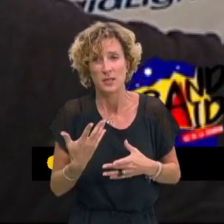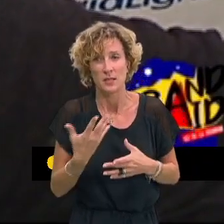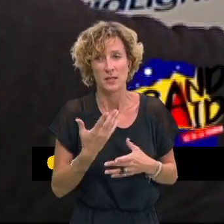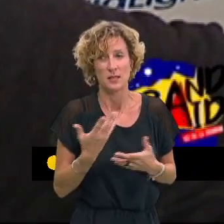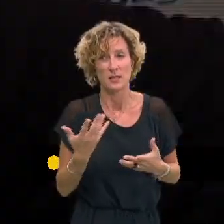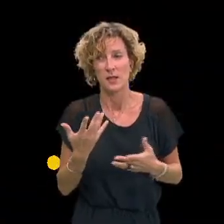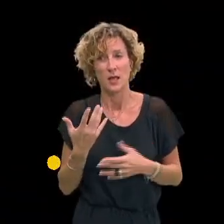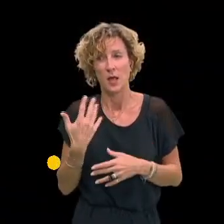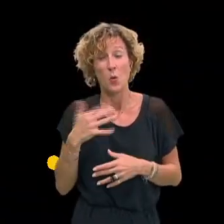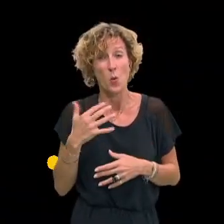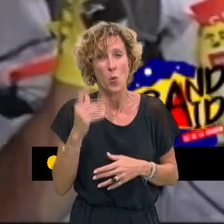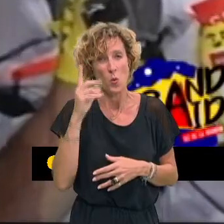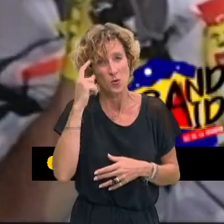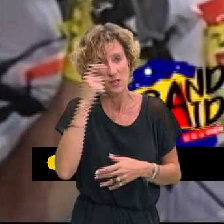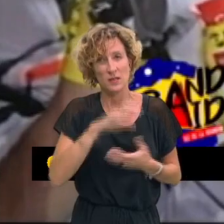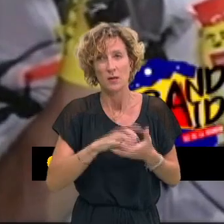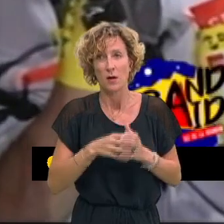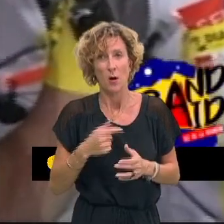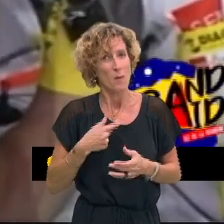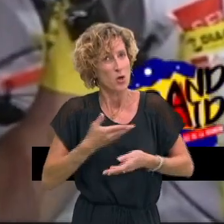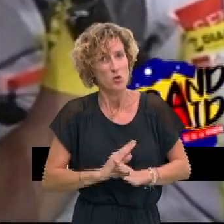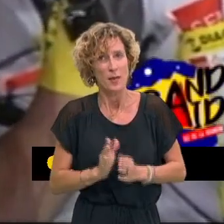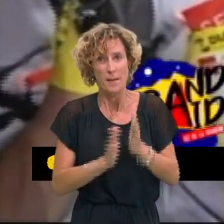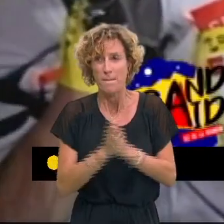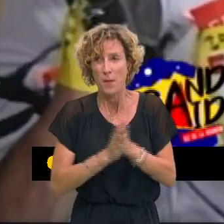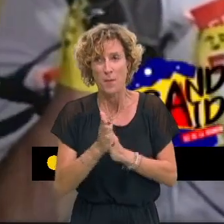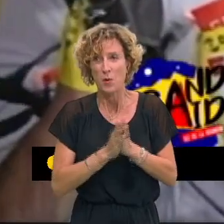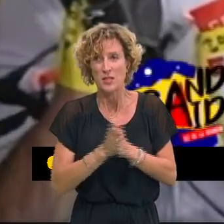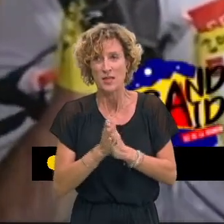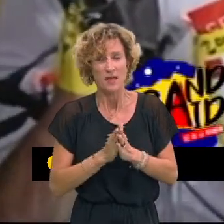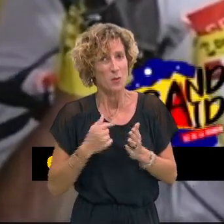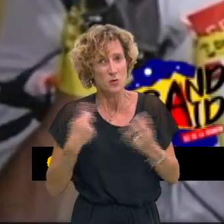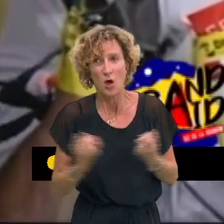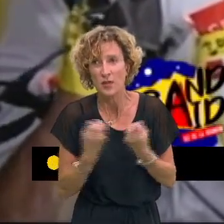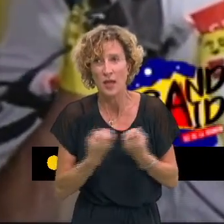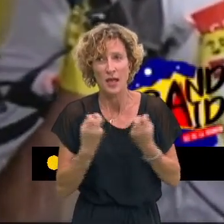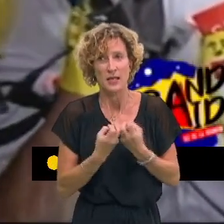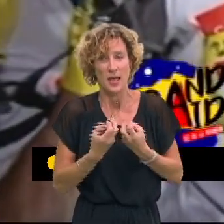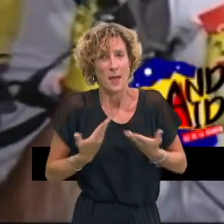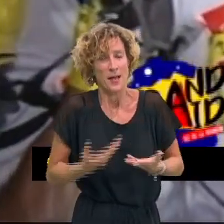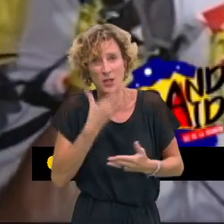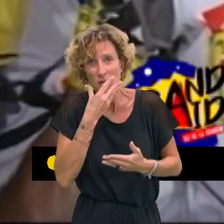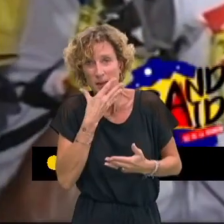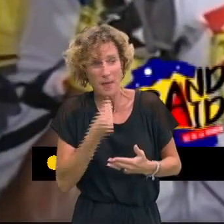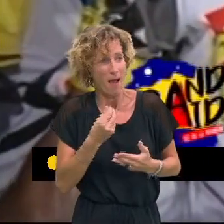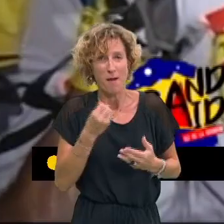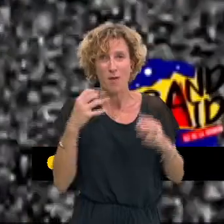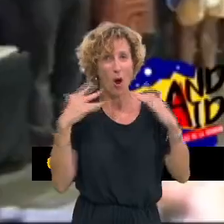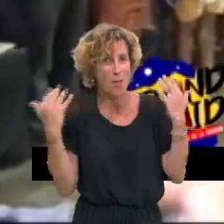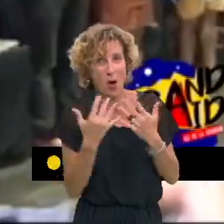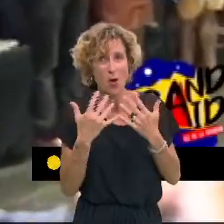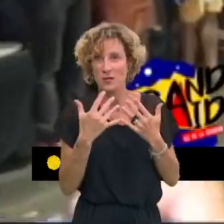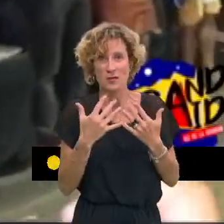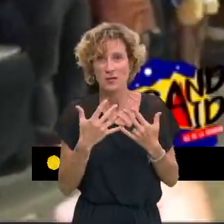être super compliqué. Moi, je suis prêt à te défouler parce que plus qu'un an, nous sommes en train de faire ça. Mais l'ambiance, nous attendons cette belle ambiance là pour nous décoller dedans.